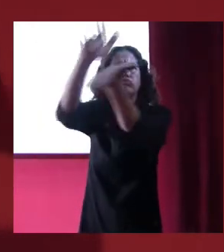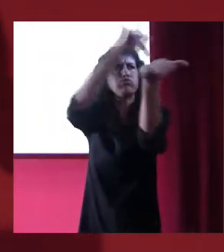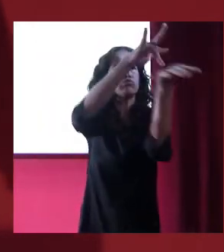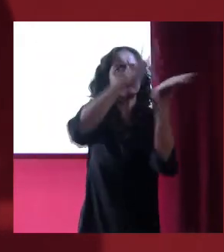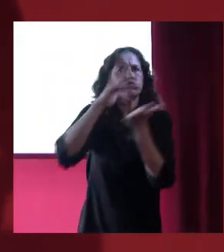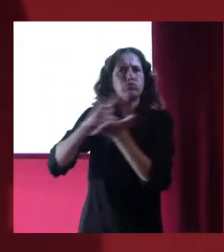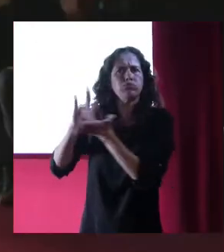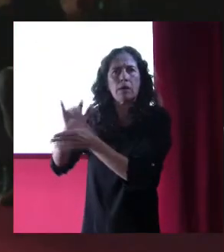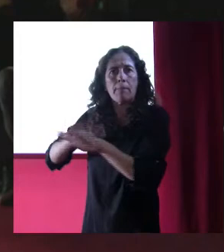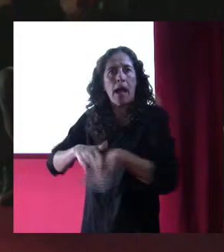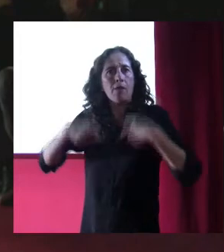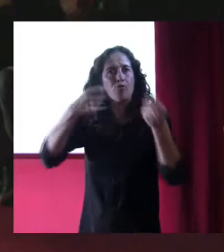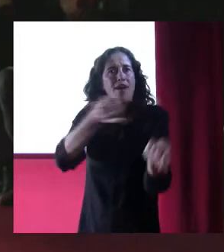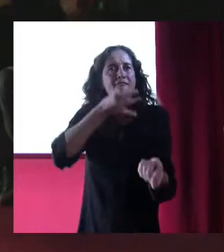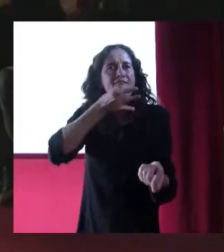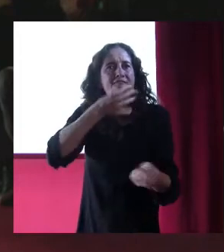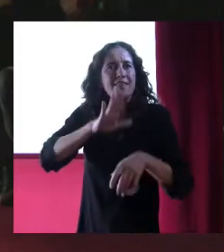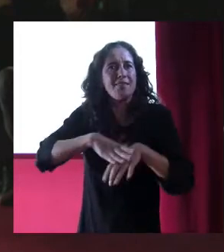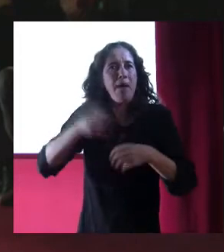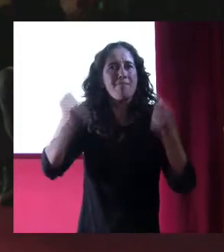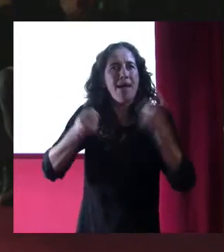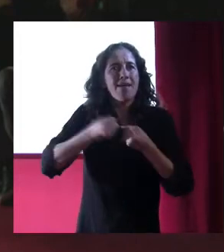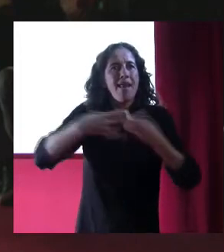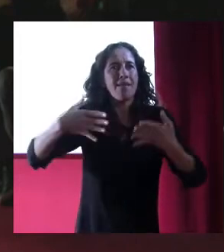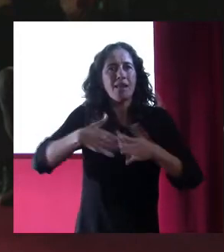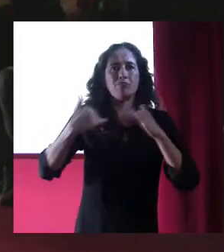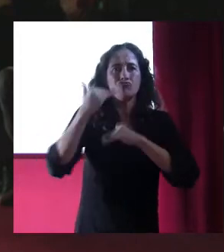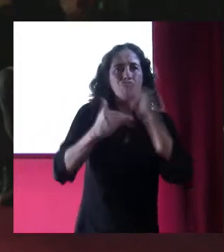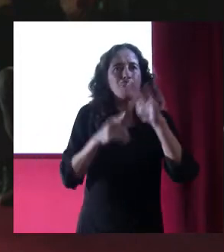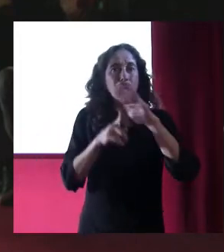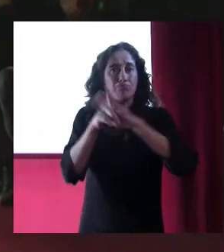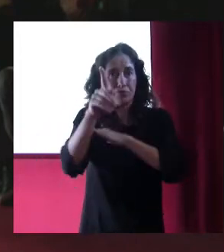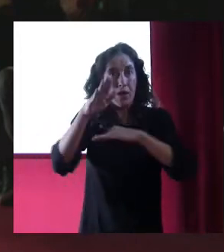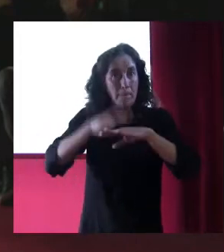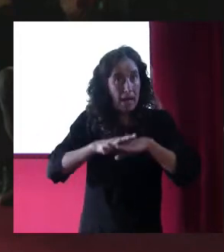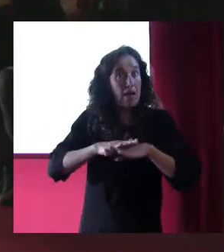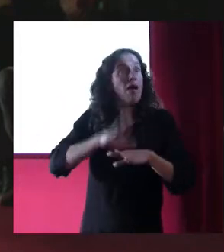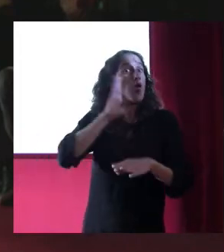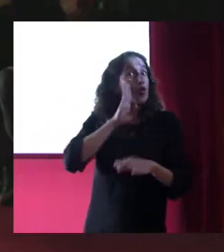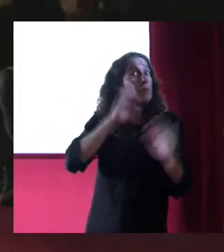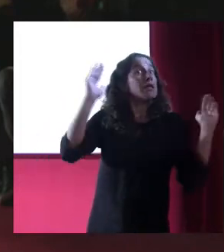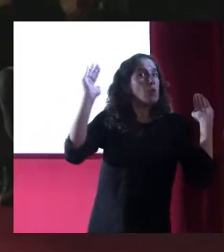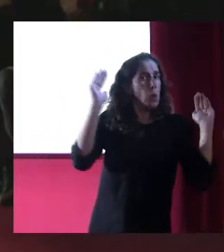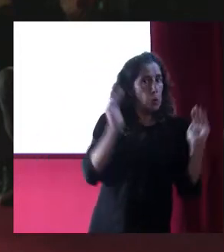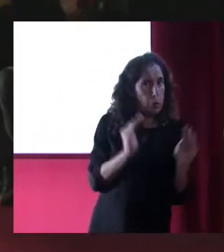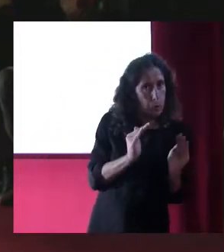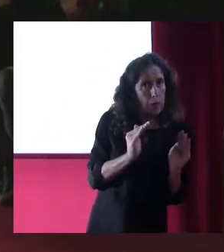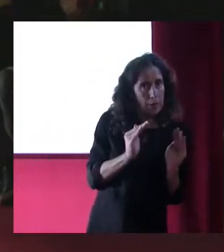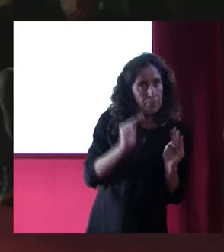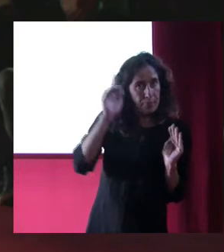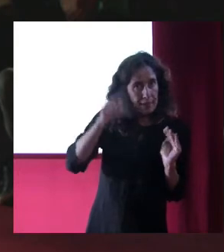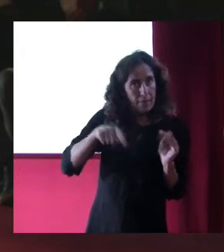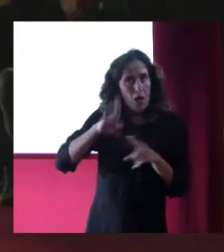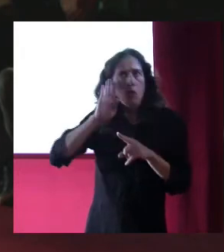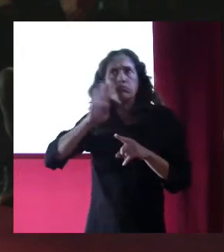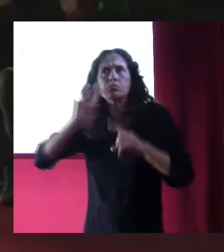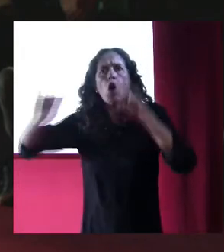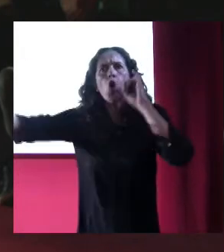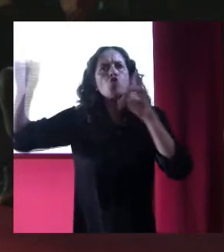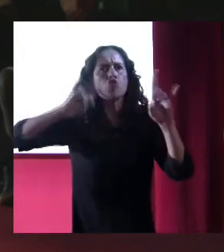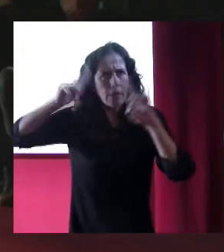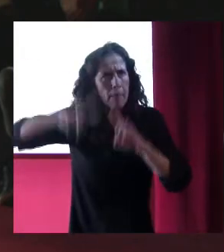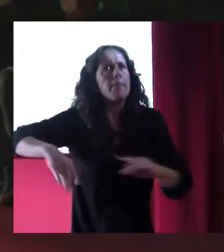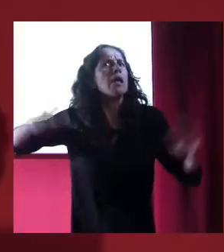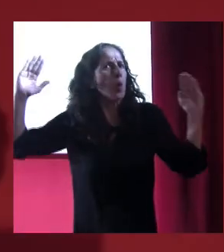realment incentivar aquest vehicle elèctric, perquè així no només reduirem emissions, sinó que també reduirem la contaminació acústica que